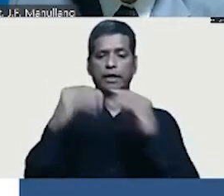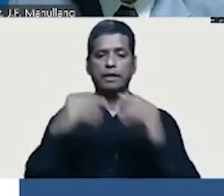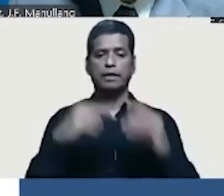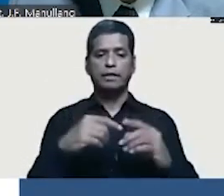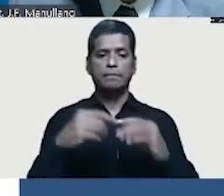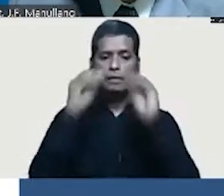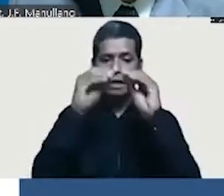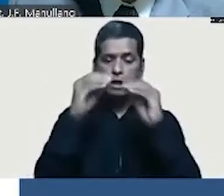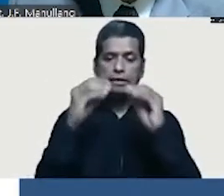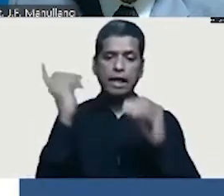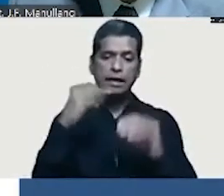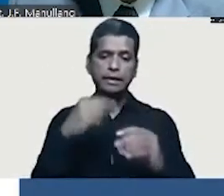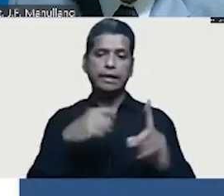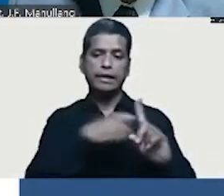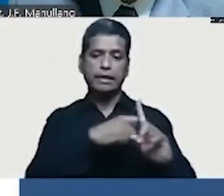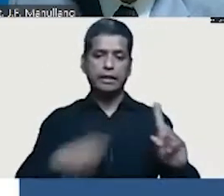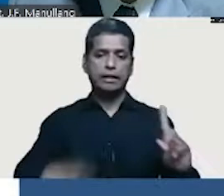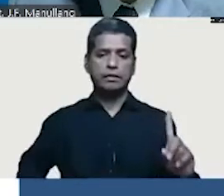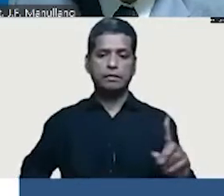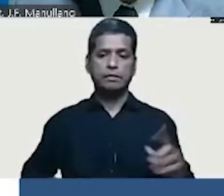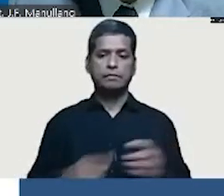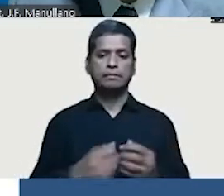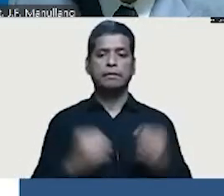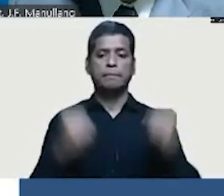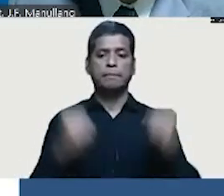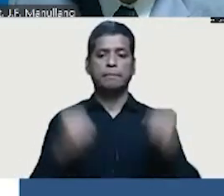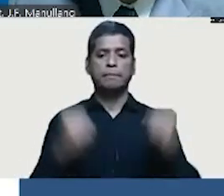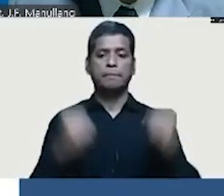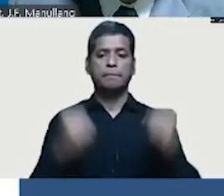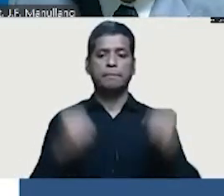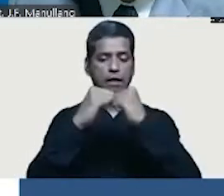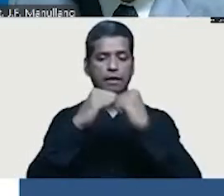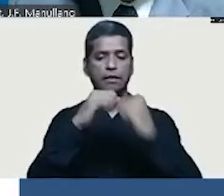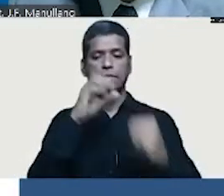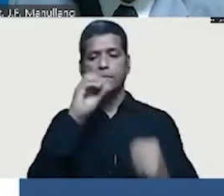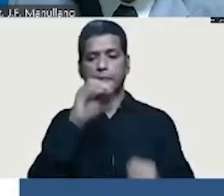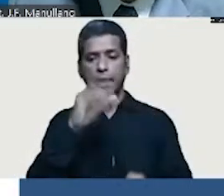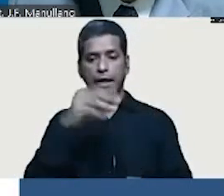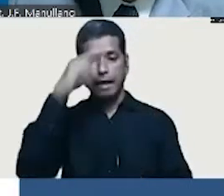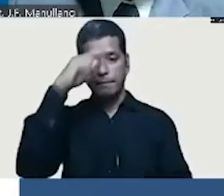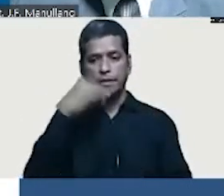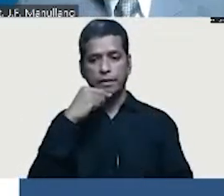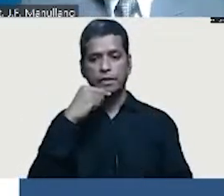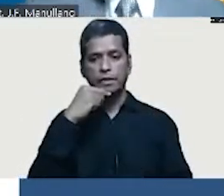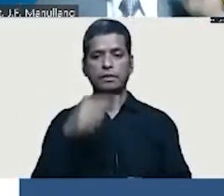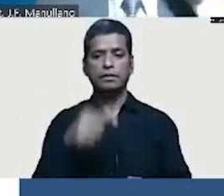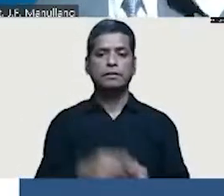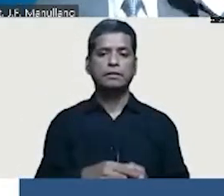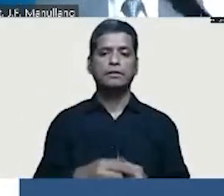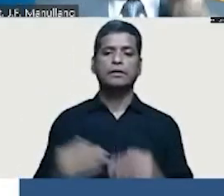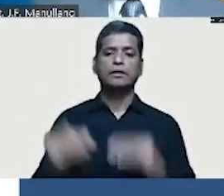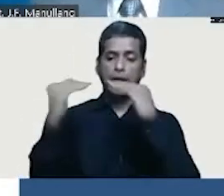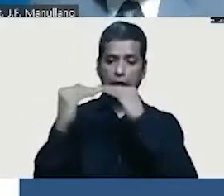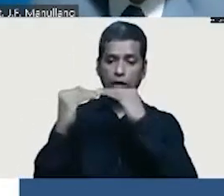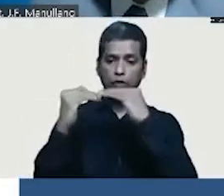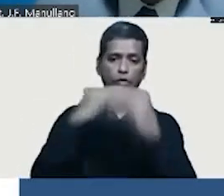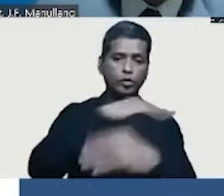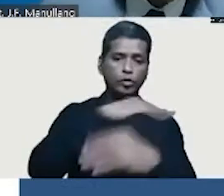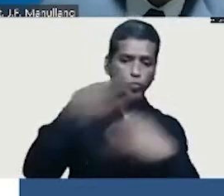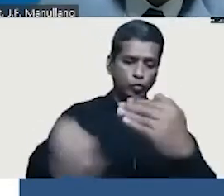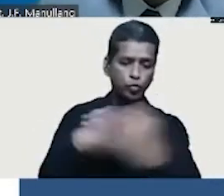menjamin bahwa perkataan nabi itu benar atau tidak kalau selaras dengan keseluruhan firman Tuhan